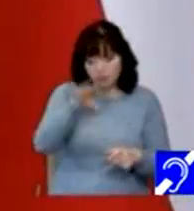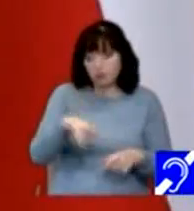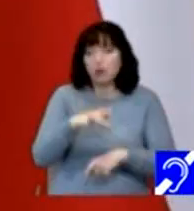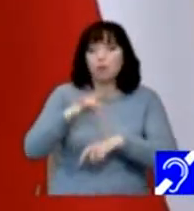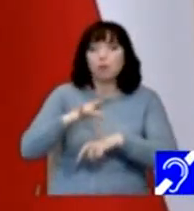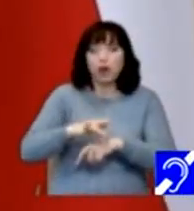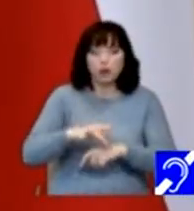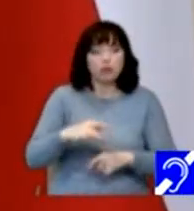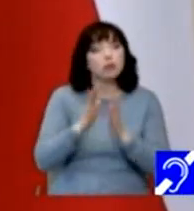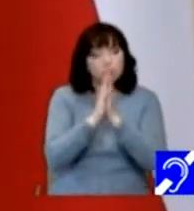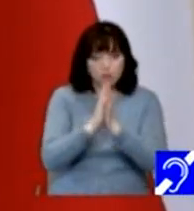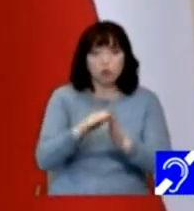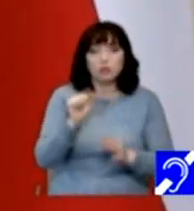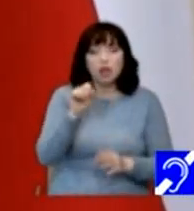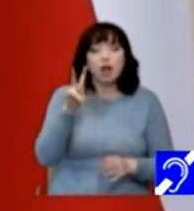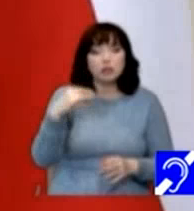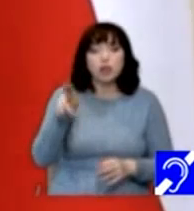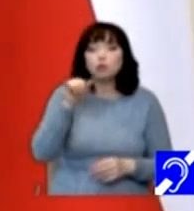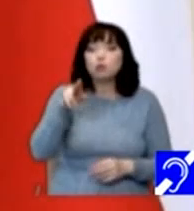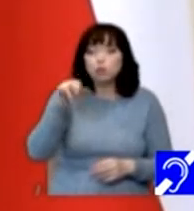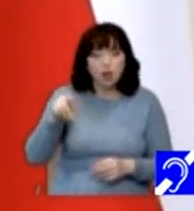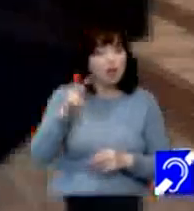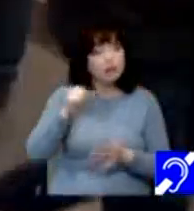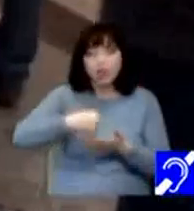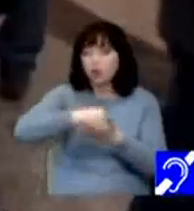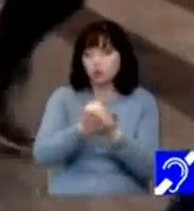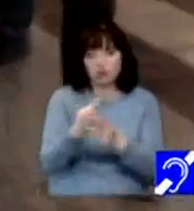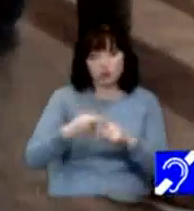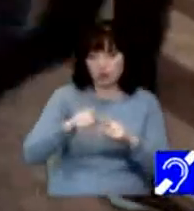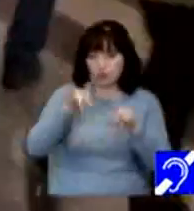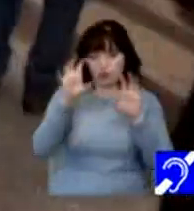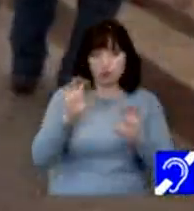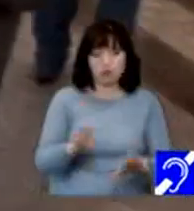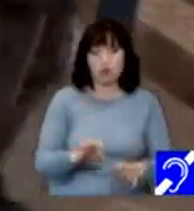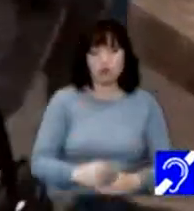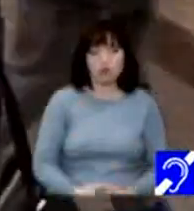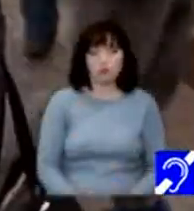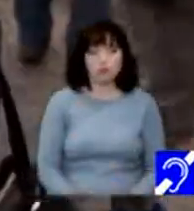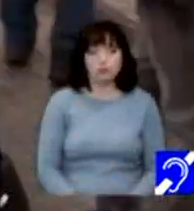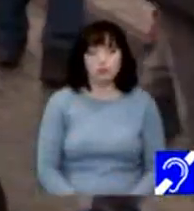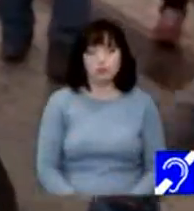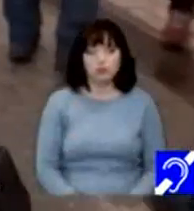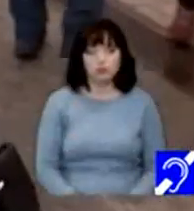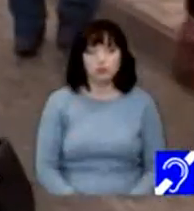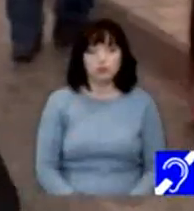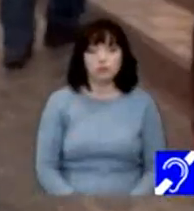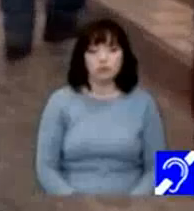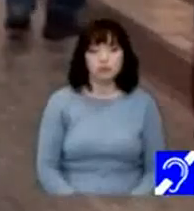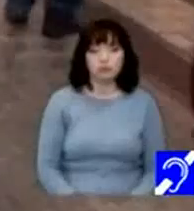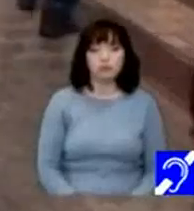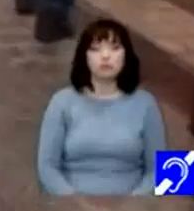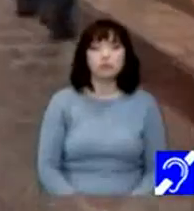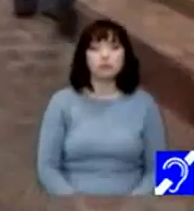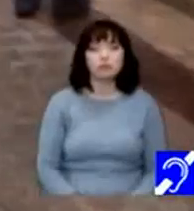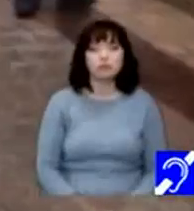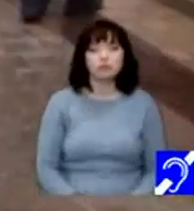la rândul lor președintelui Andrei Duda să nu promulge textul. No jesteśmy po to, żeby bronić demokracji, wolnych mediów. To,